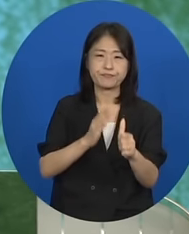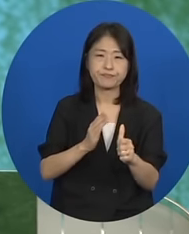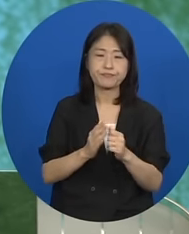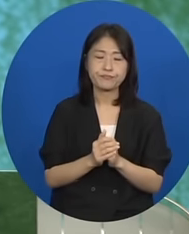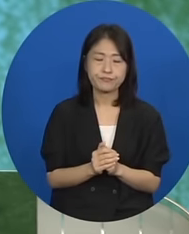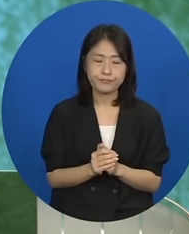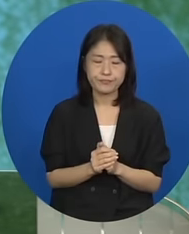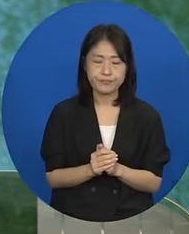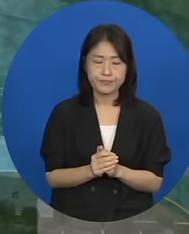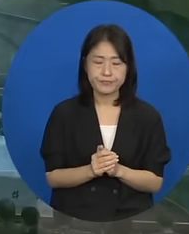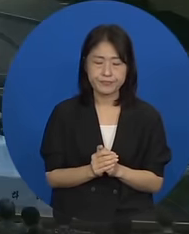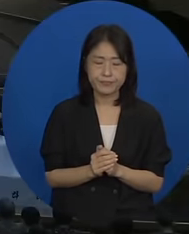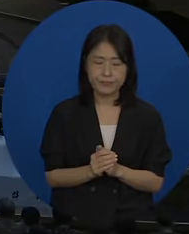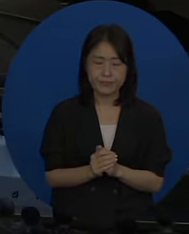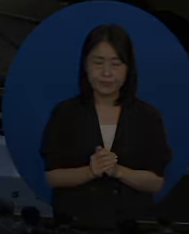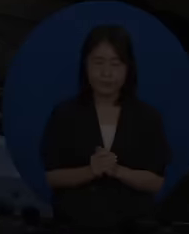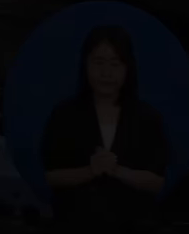하겠습니다 기도하겠습니다